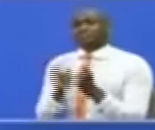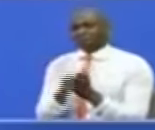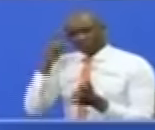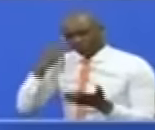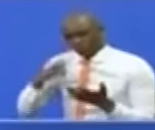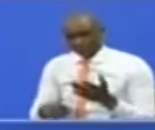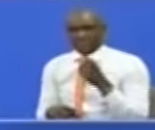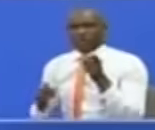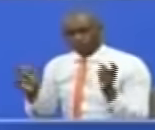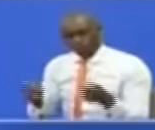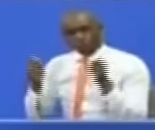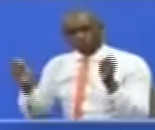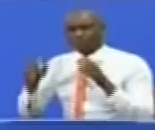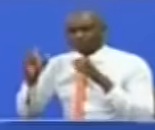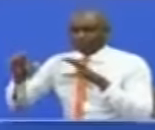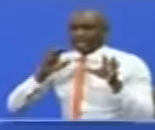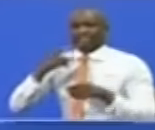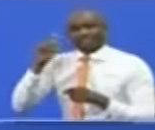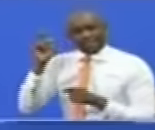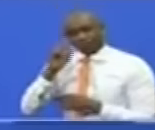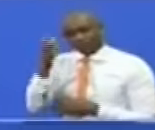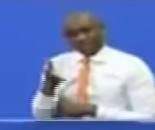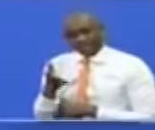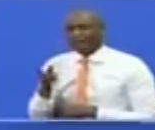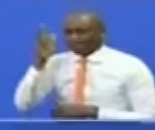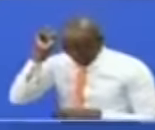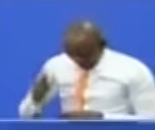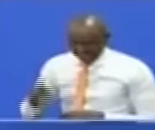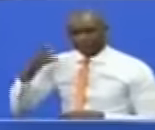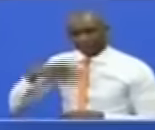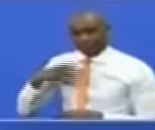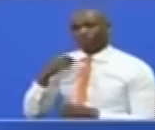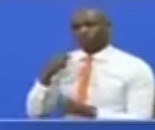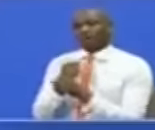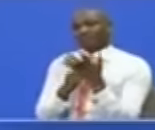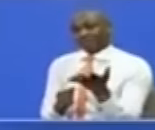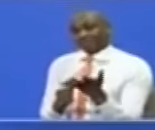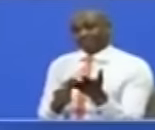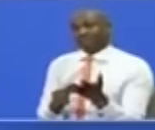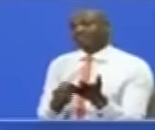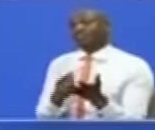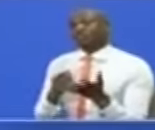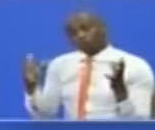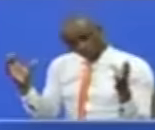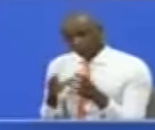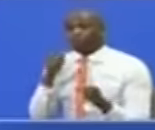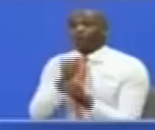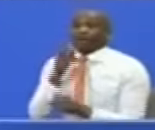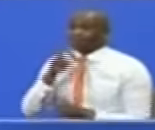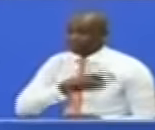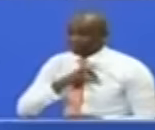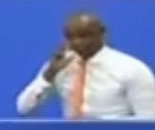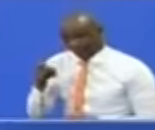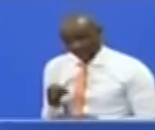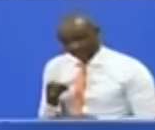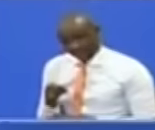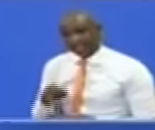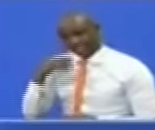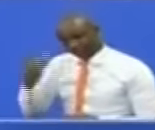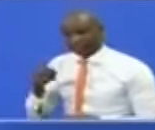kwamba imepelekwa katika soko ya nyama Nairobi. Lazima kuna wale kama vile Dismas amesema ni wanafaidika ndio